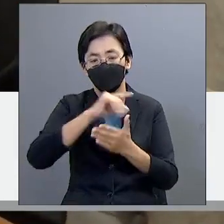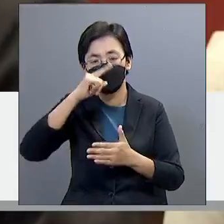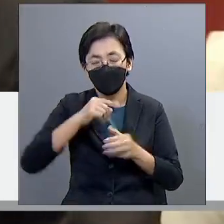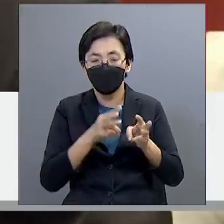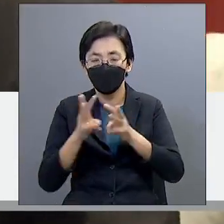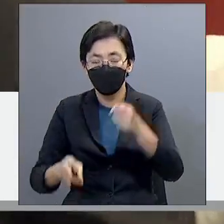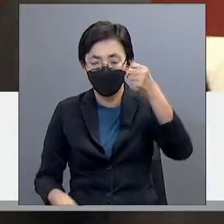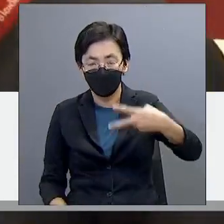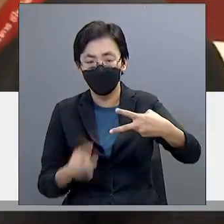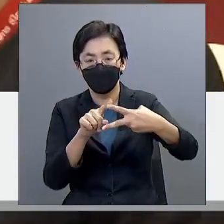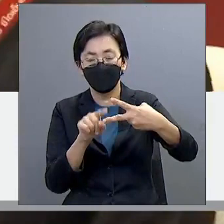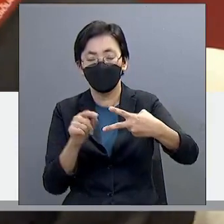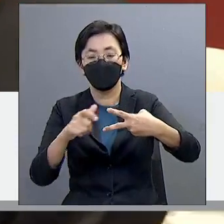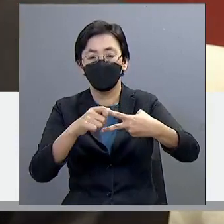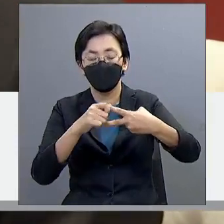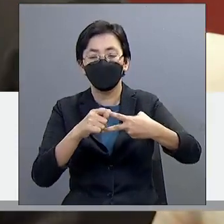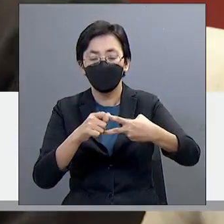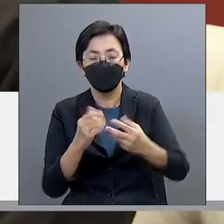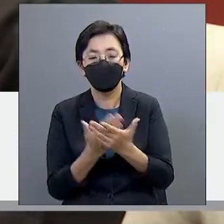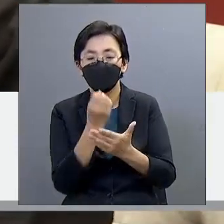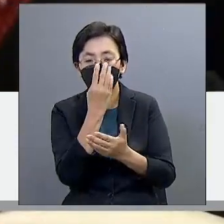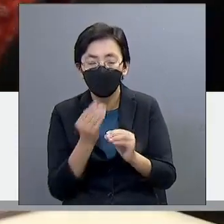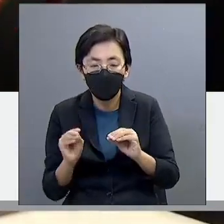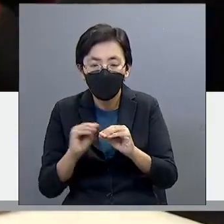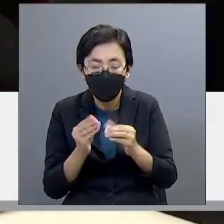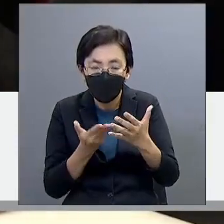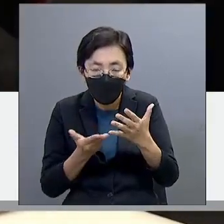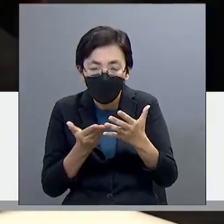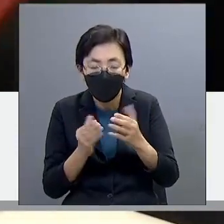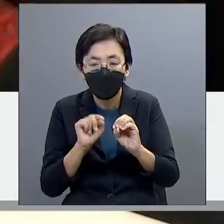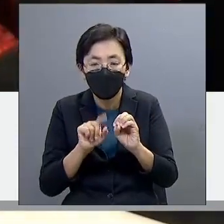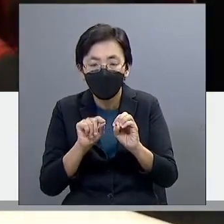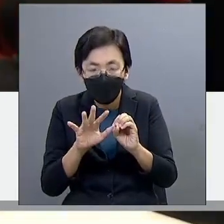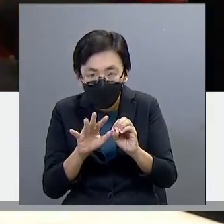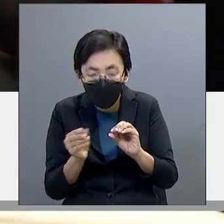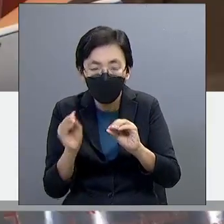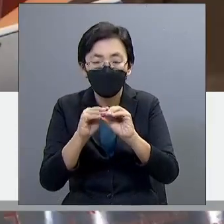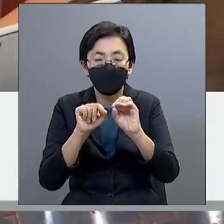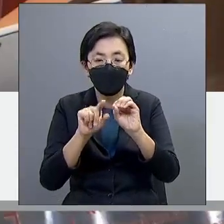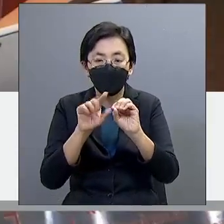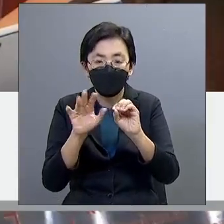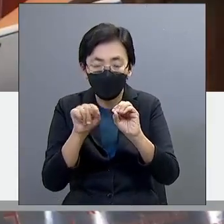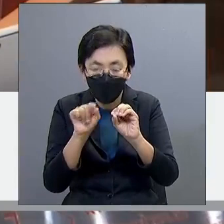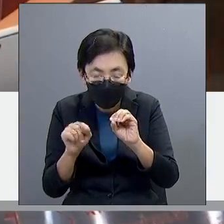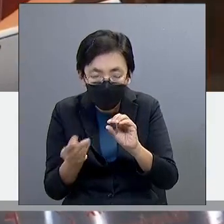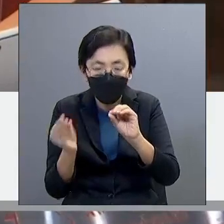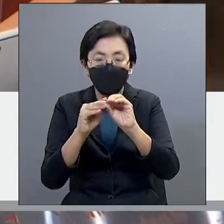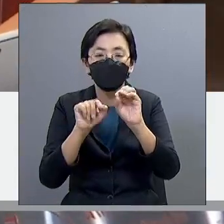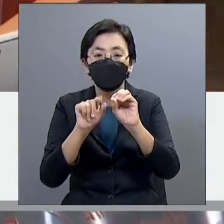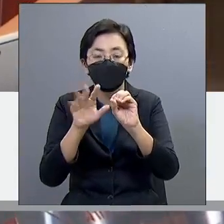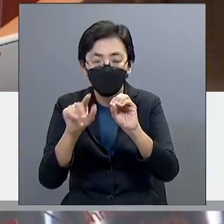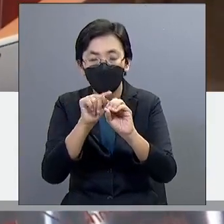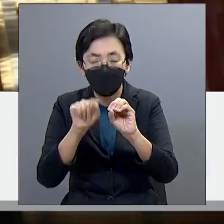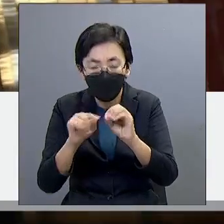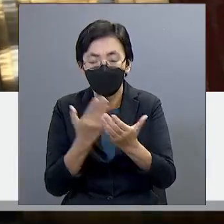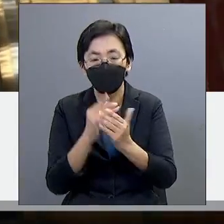อกด้กันค่ะ1คือค่อยค่อยขึ้ดอกเบี้ยที่ 100.25 นะคะแต่ก็ต้องแรกด้วยตลาดเงินทุนที่